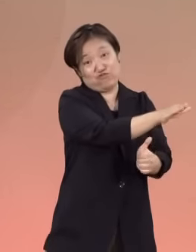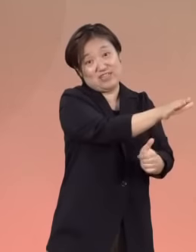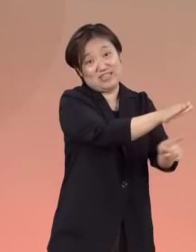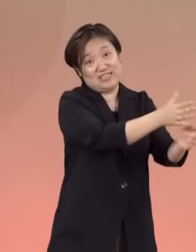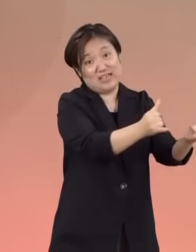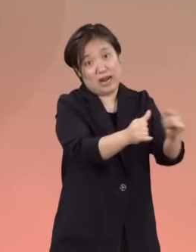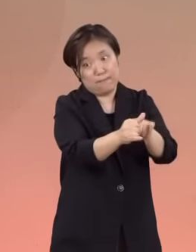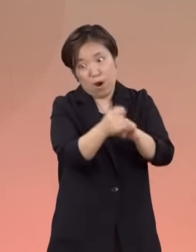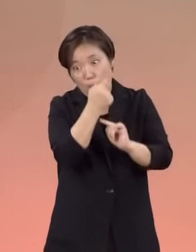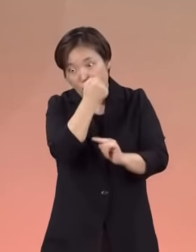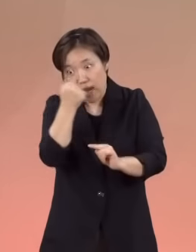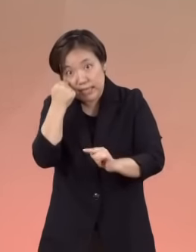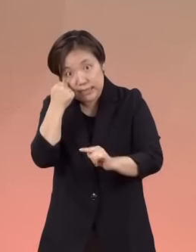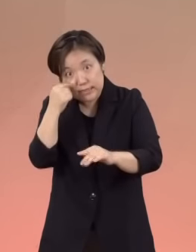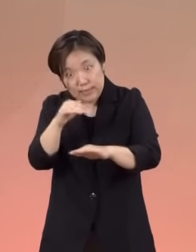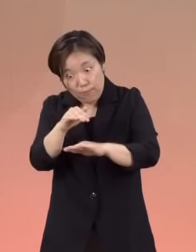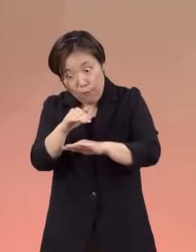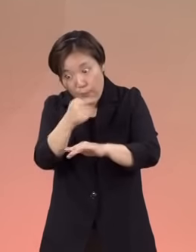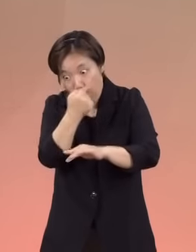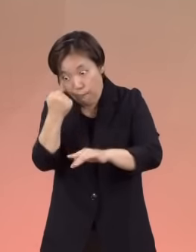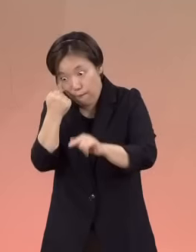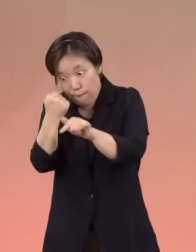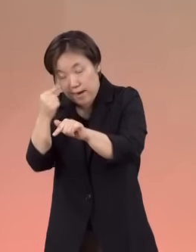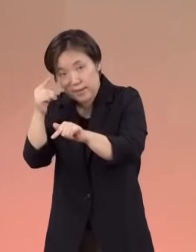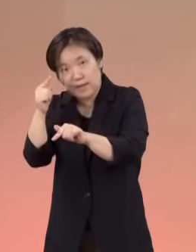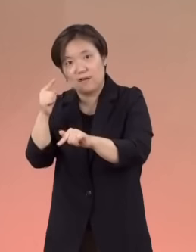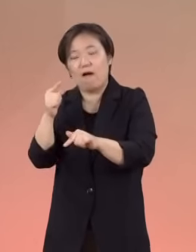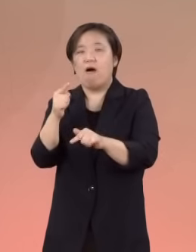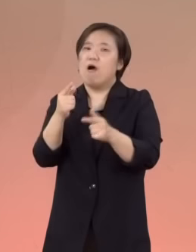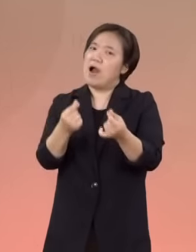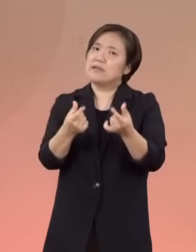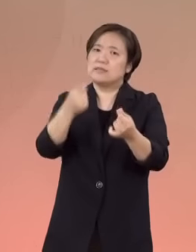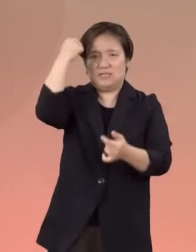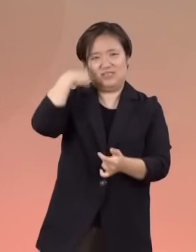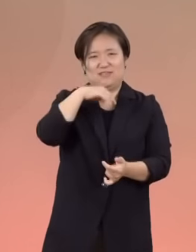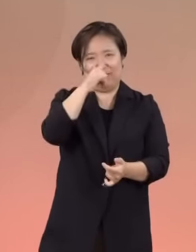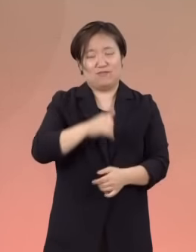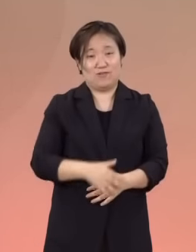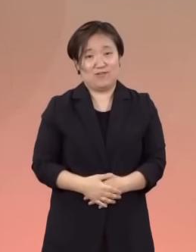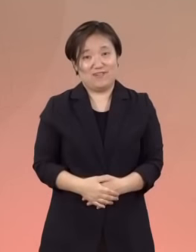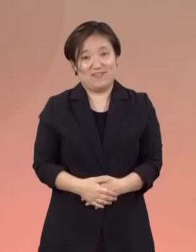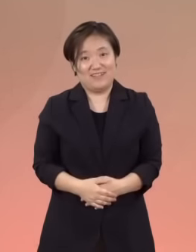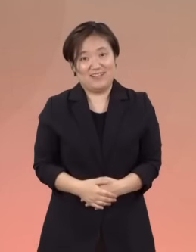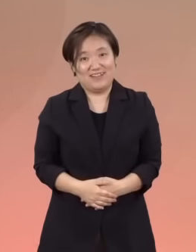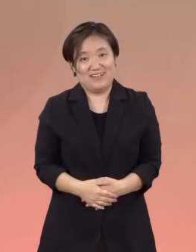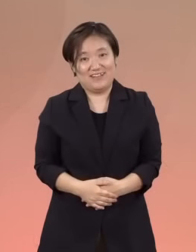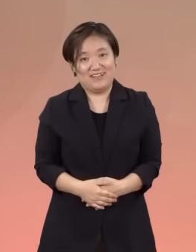확인하는 었습니다 어 나 오늘 엄마랑